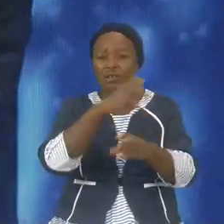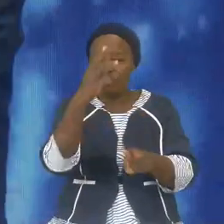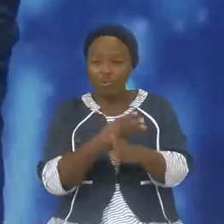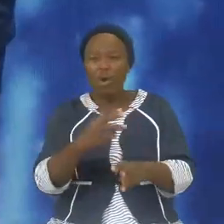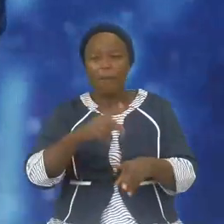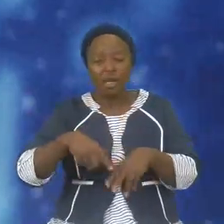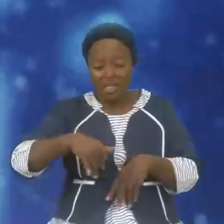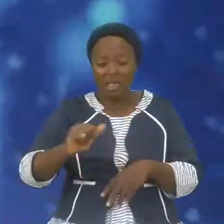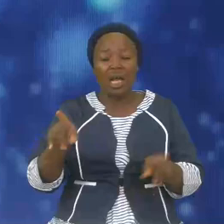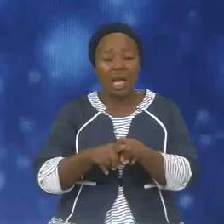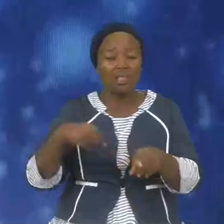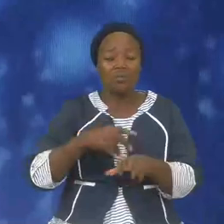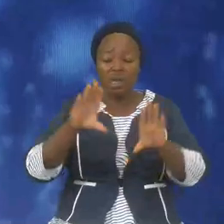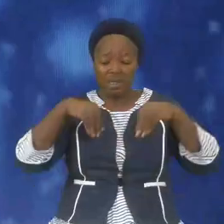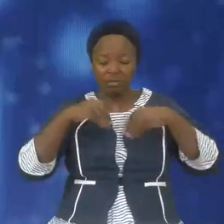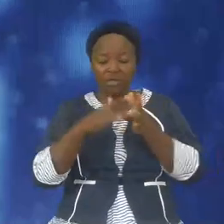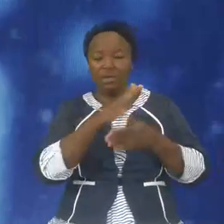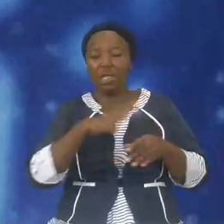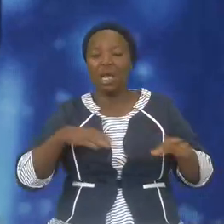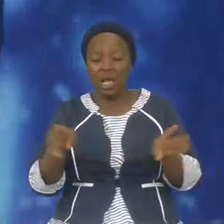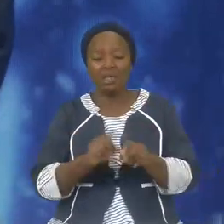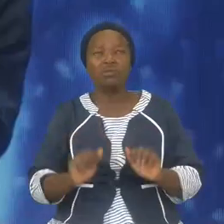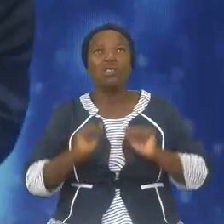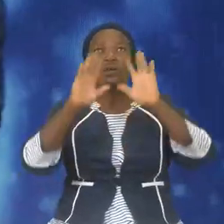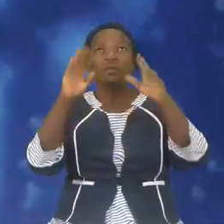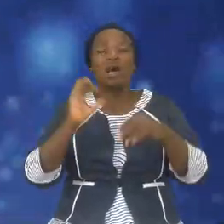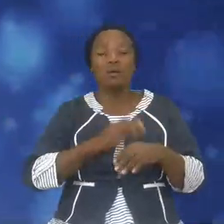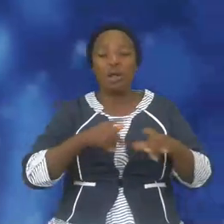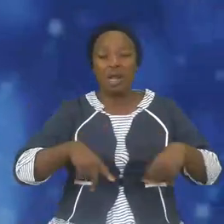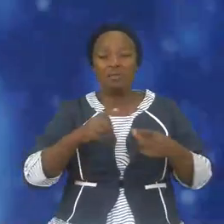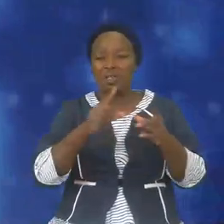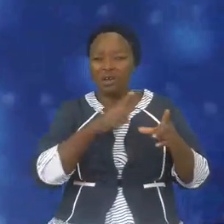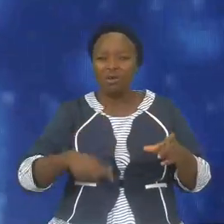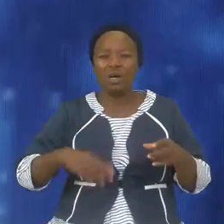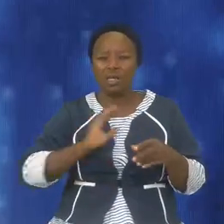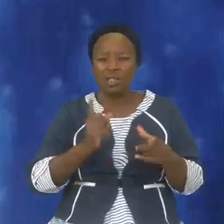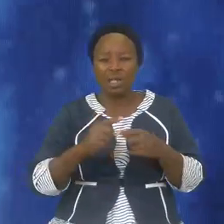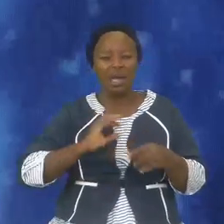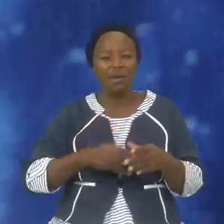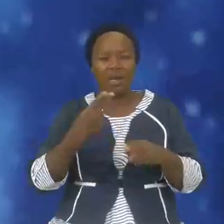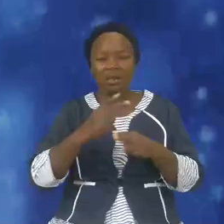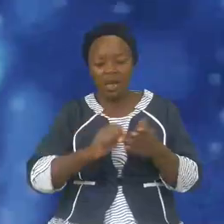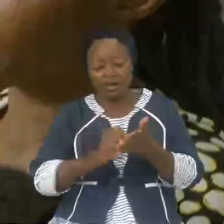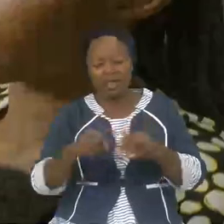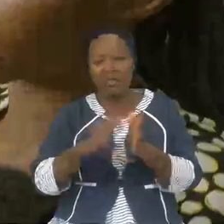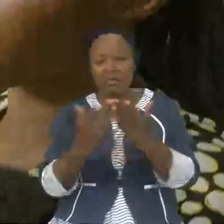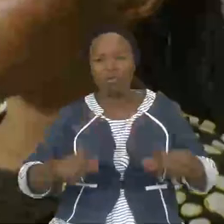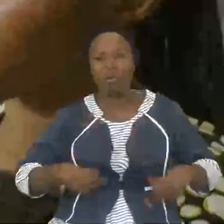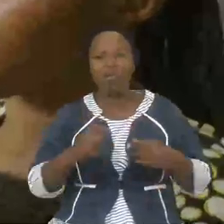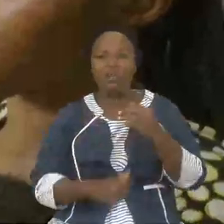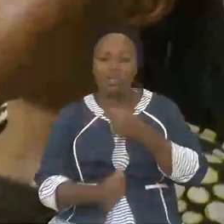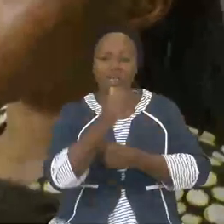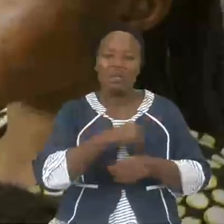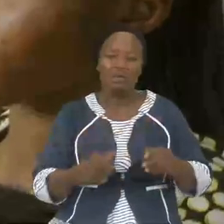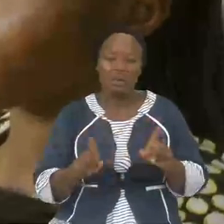et comme nous donnons notre vie au Seigneur, et que nos noms sont écrits dans le livre de vie, le danger passera par-dessus